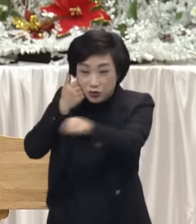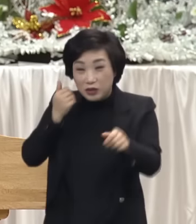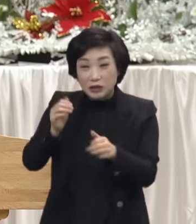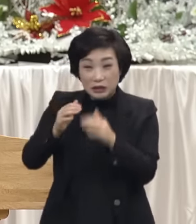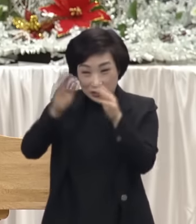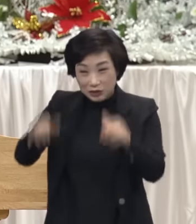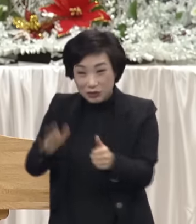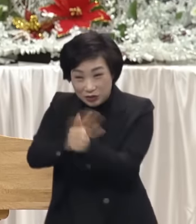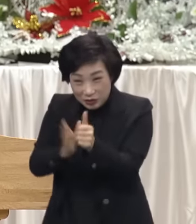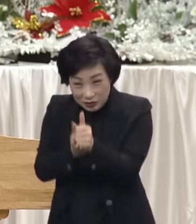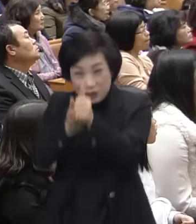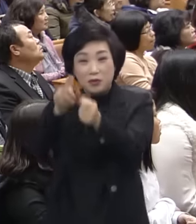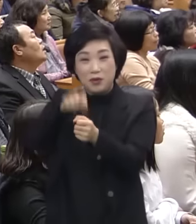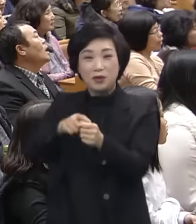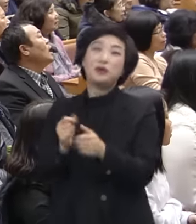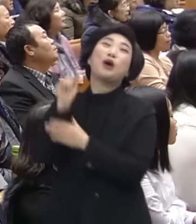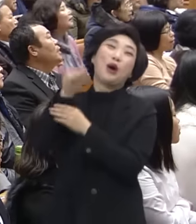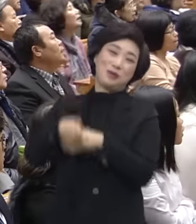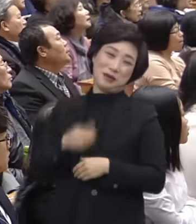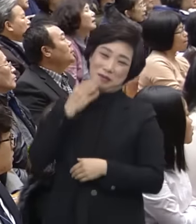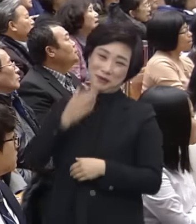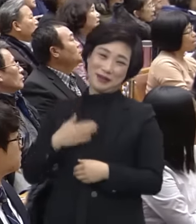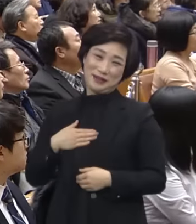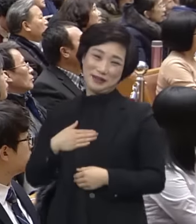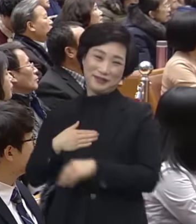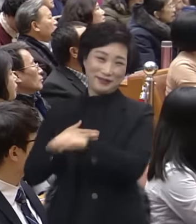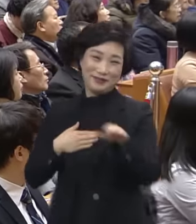열매를 여는 자가 되더라 이 말입니다.